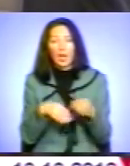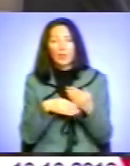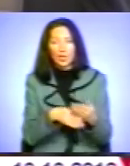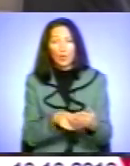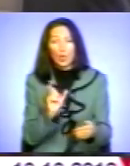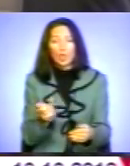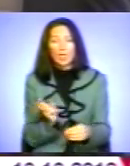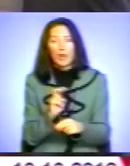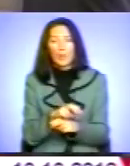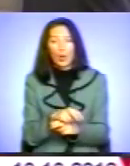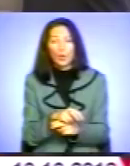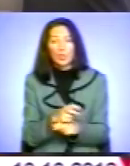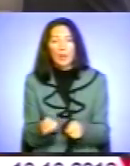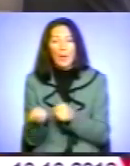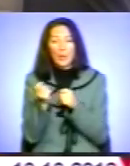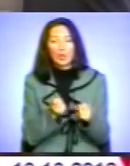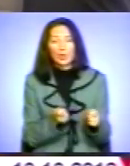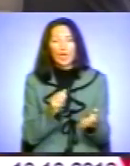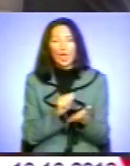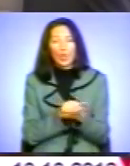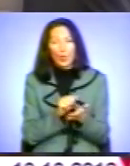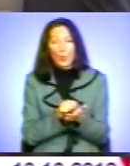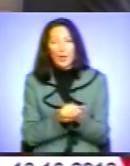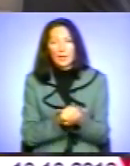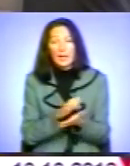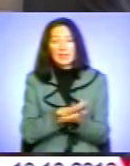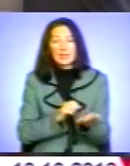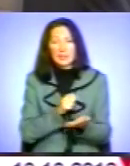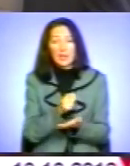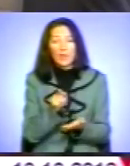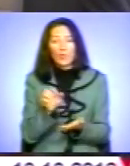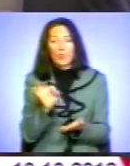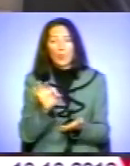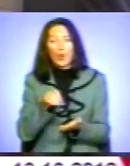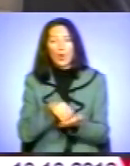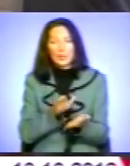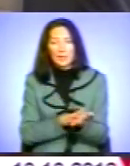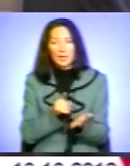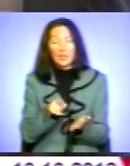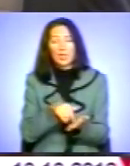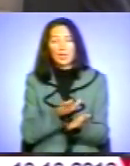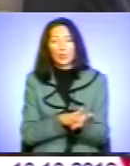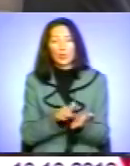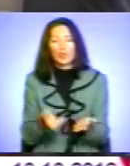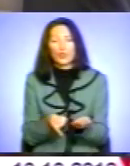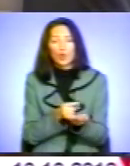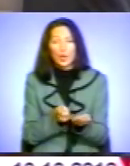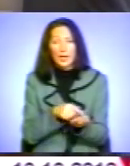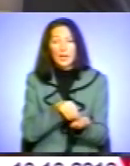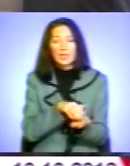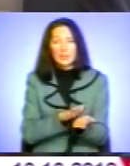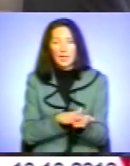приходить, приносить відповідний набір документів і заяву про реєстрацію. Її реєструють тут в журналі реєстрації,